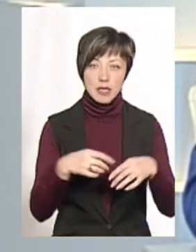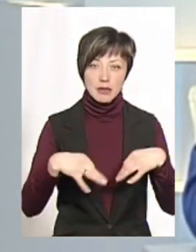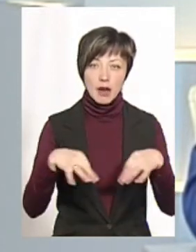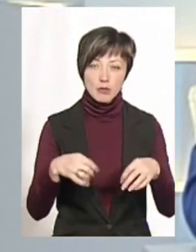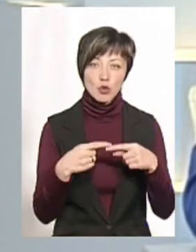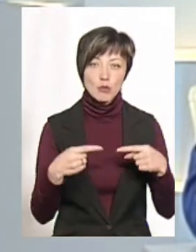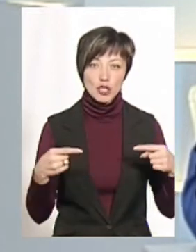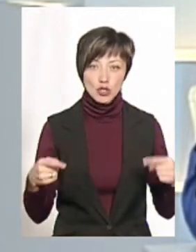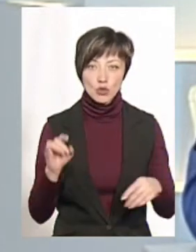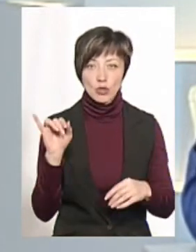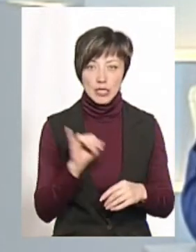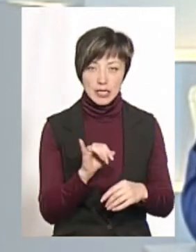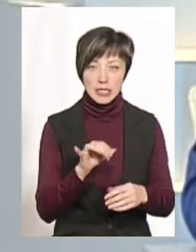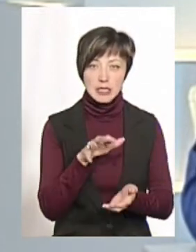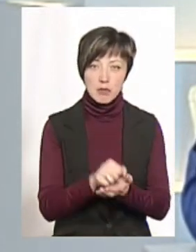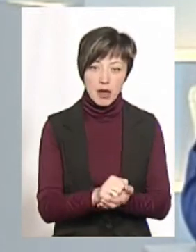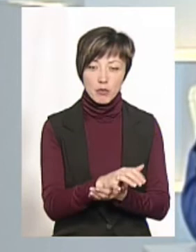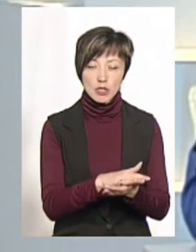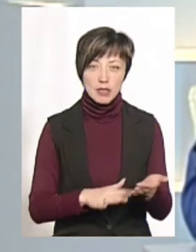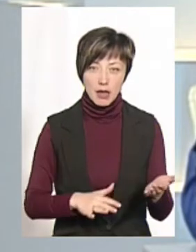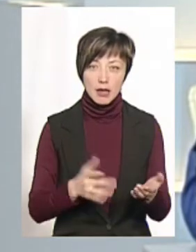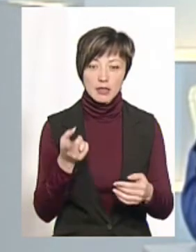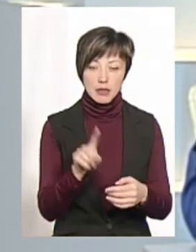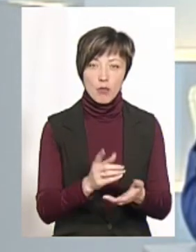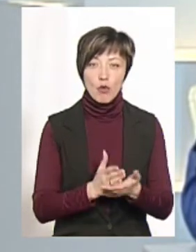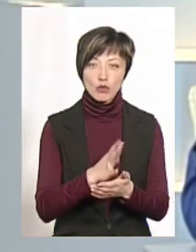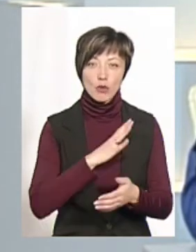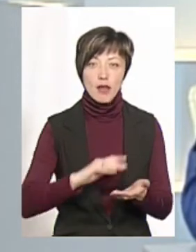транспортну мережу, ну і займаємося далі тим, аби